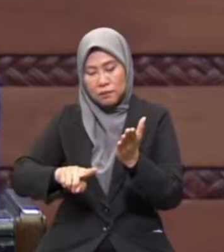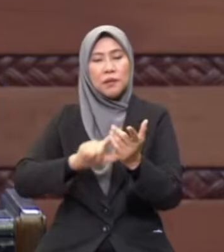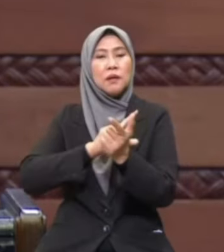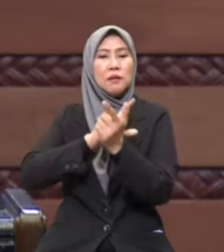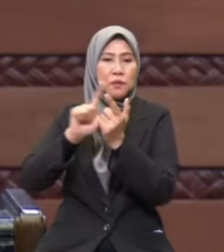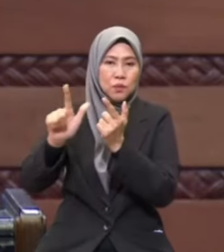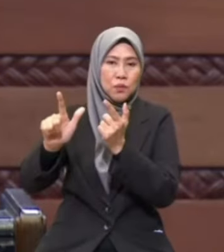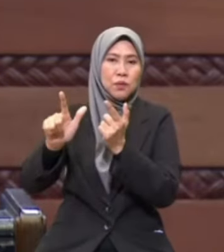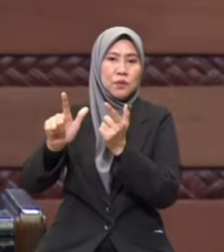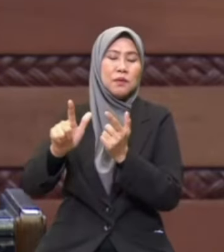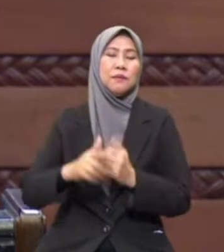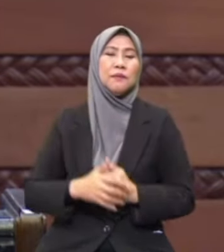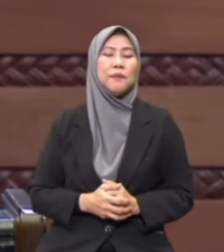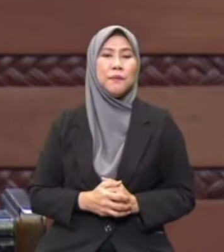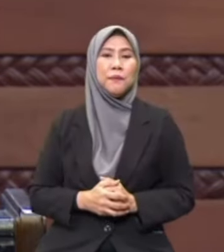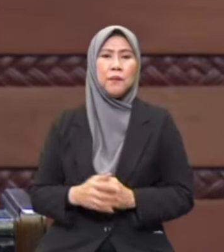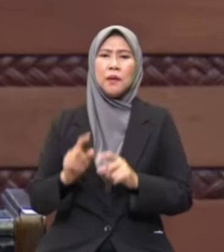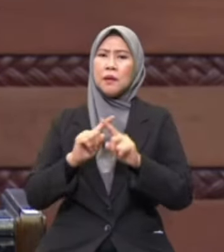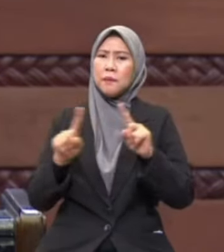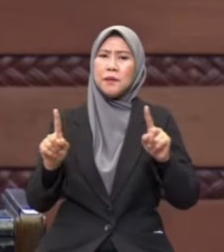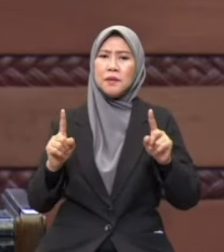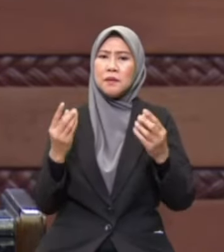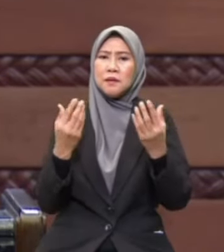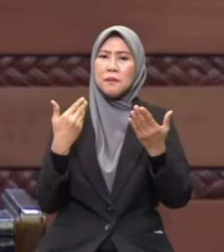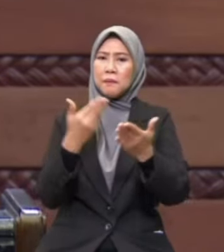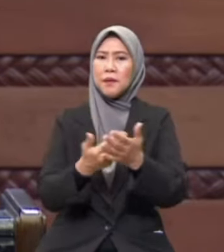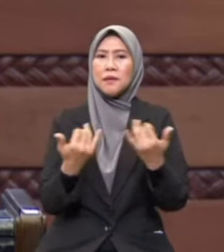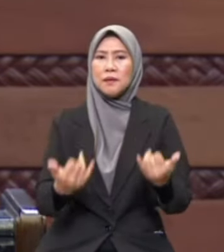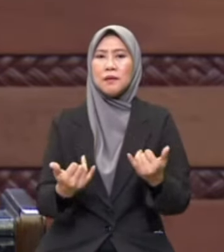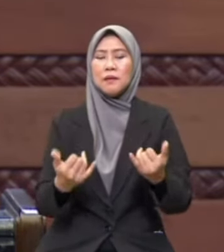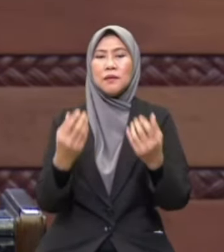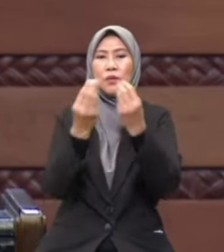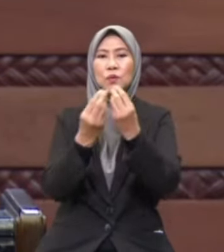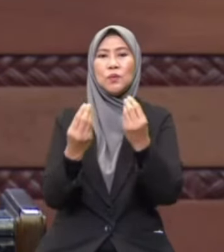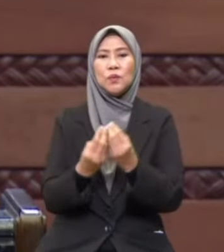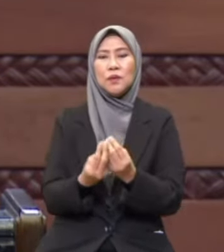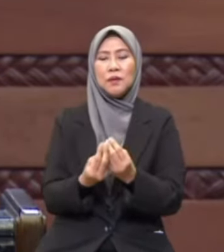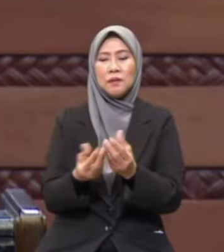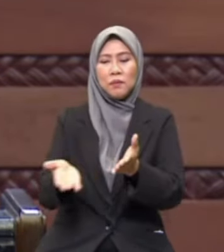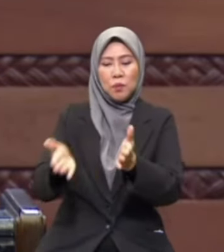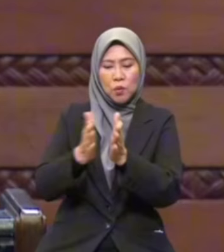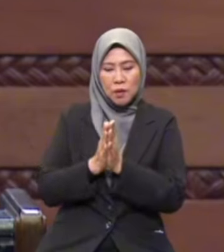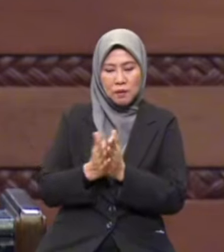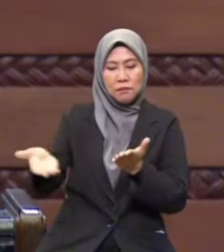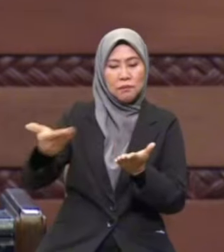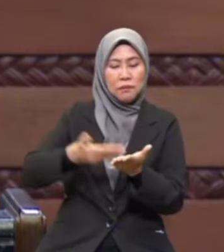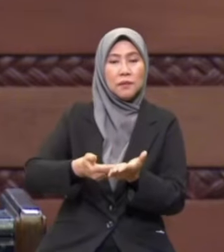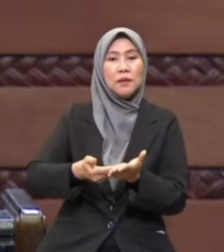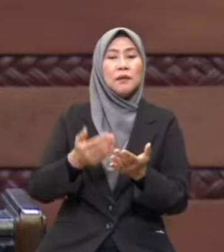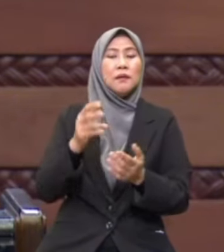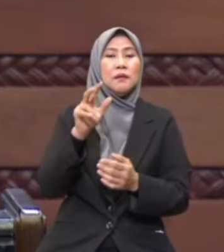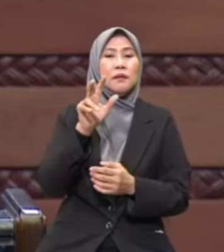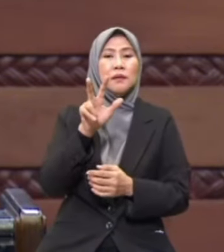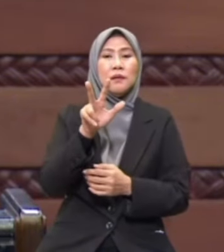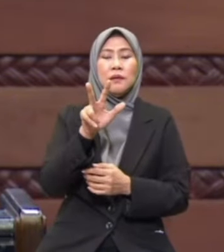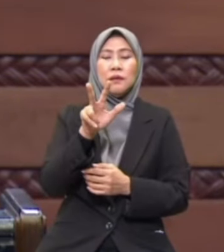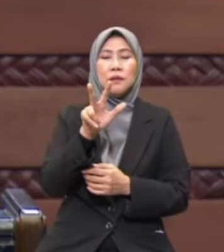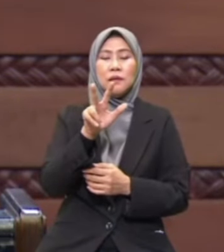kelurusan sampai sekarang daripada jumlah keseluruhan permohonan yang diterima sebanyak 34